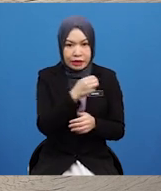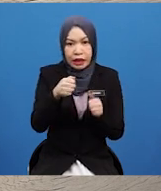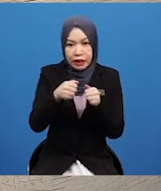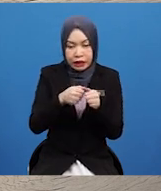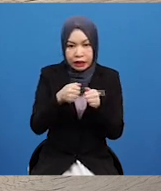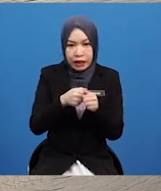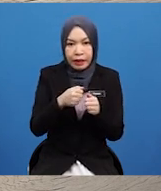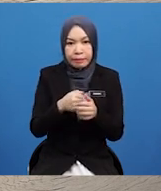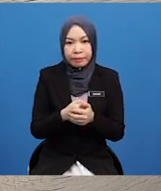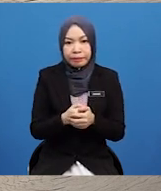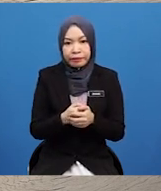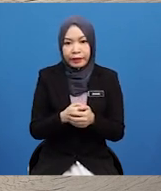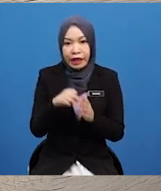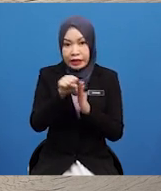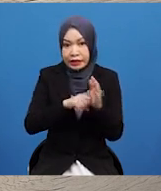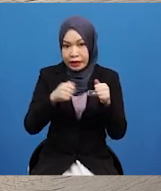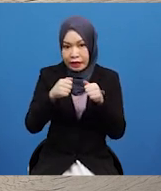setiap, tiap-tiap.